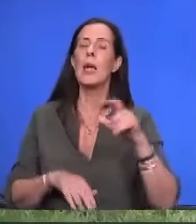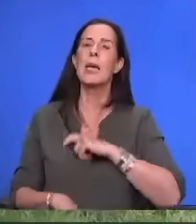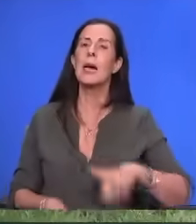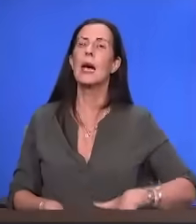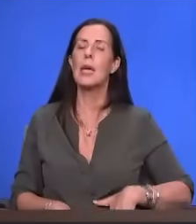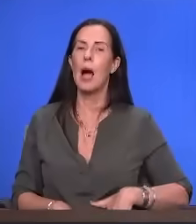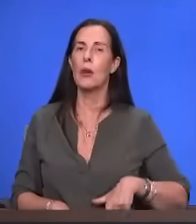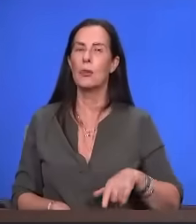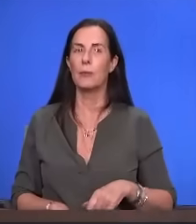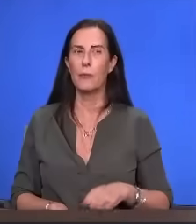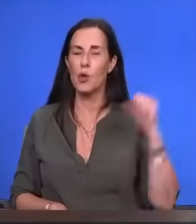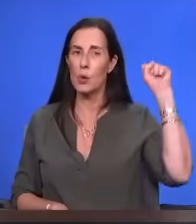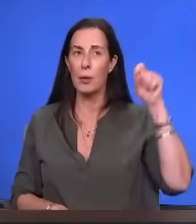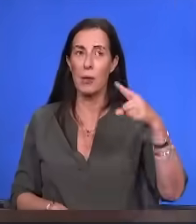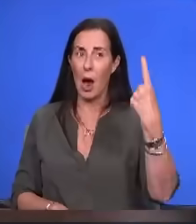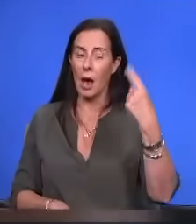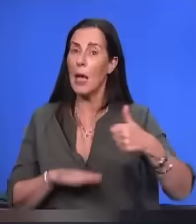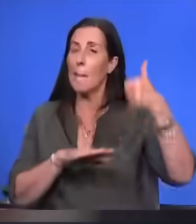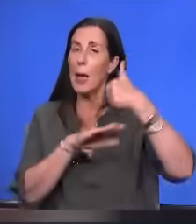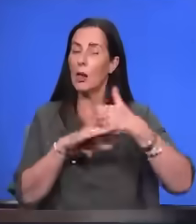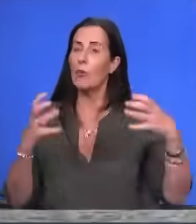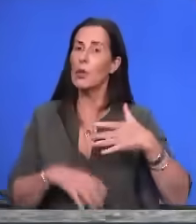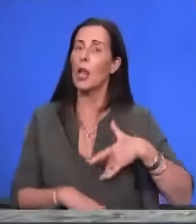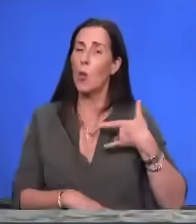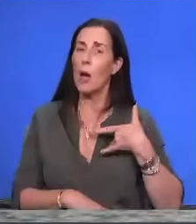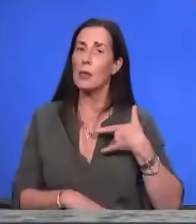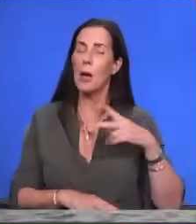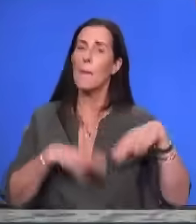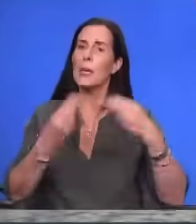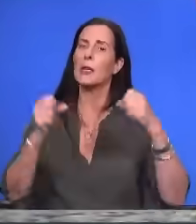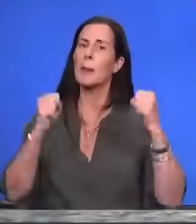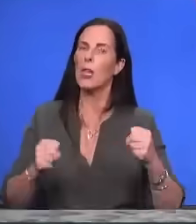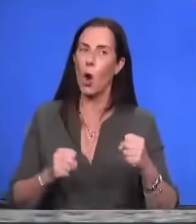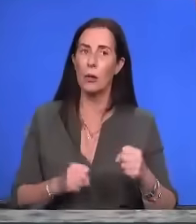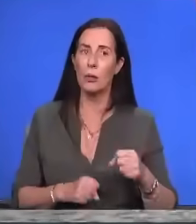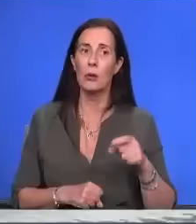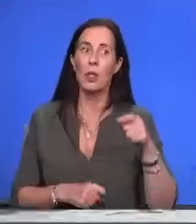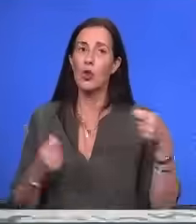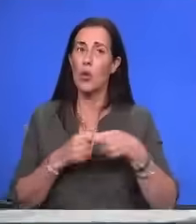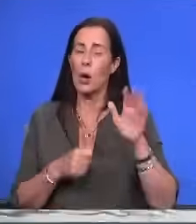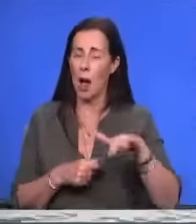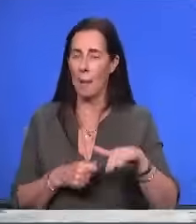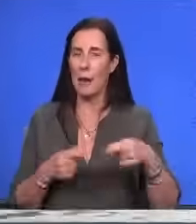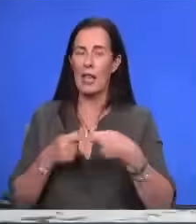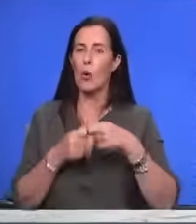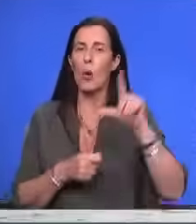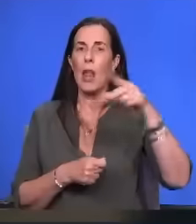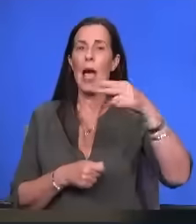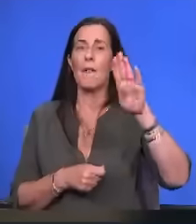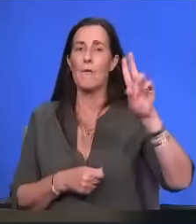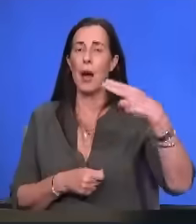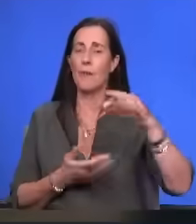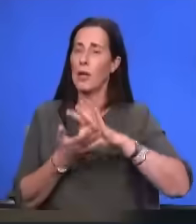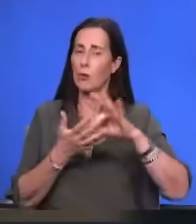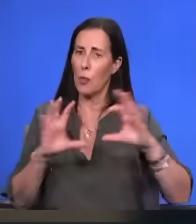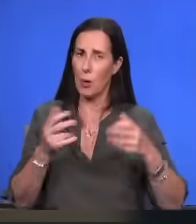עוצמה יהודית. שירן היא אחת המנהלות שקבוצת הוואטסאפ מחזירים את הביטחון לעיר. שירן קשורה גם לארגון להבה, וכך נכתב